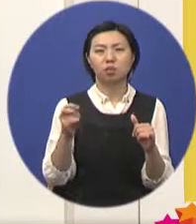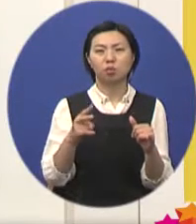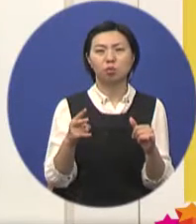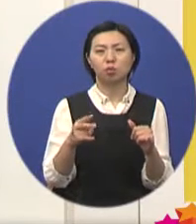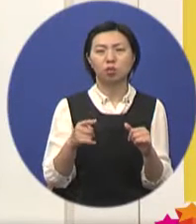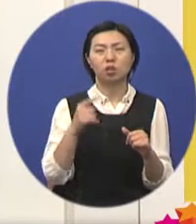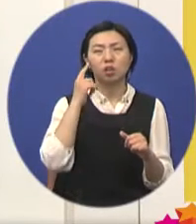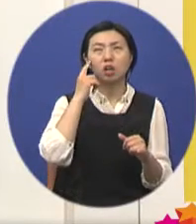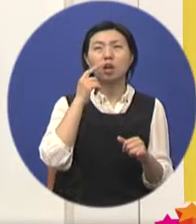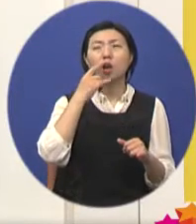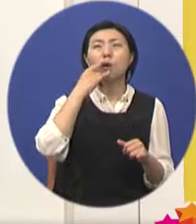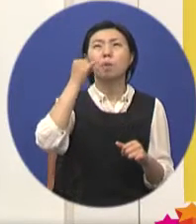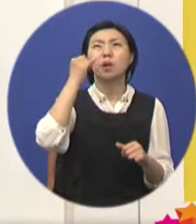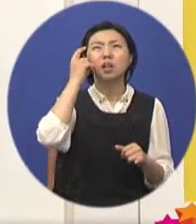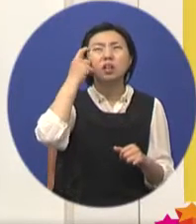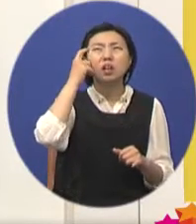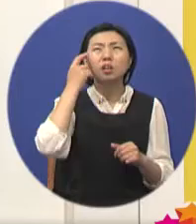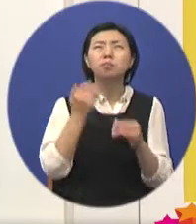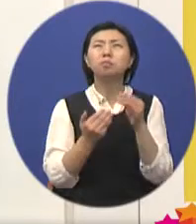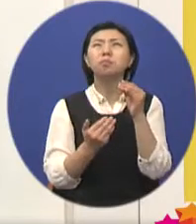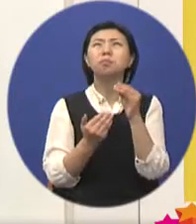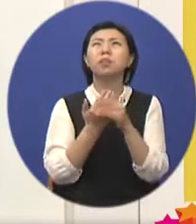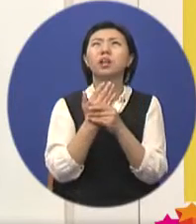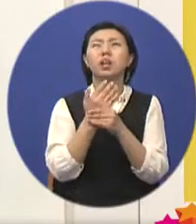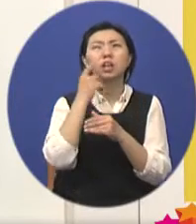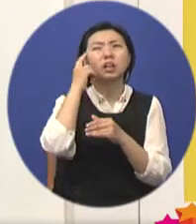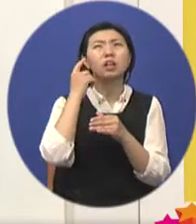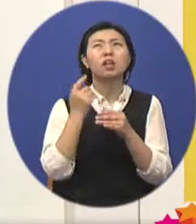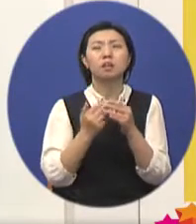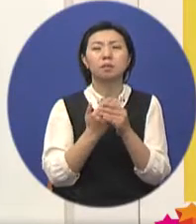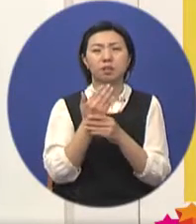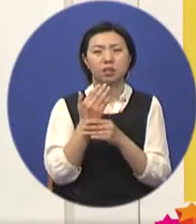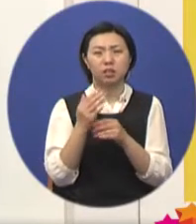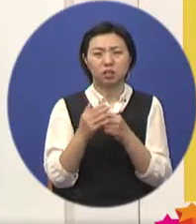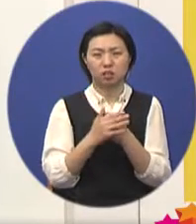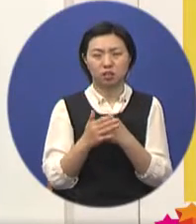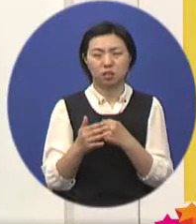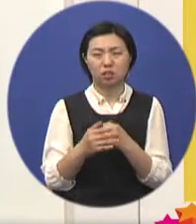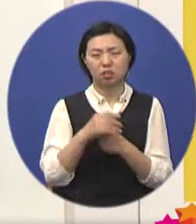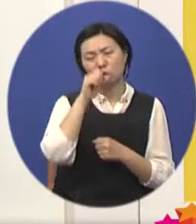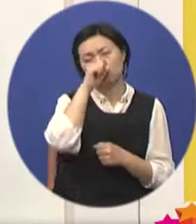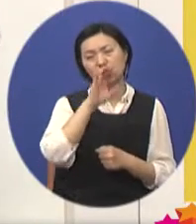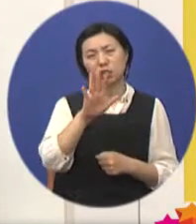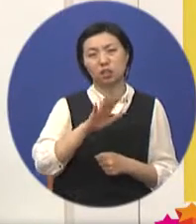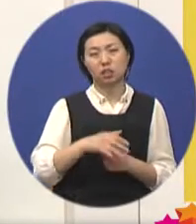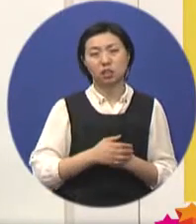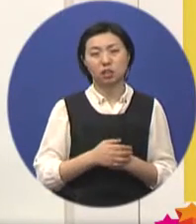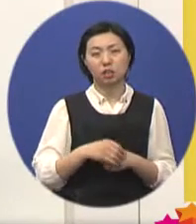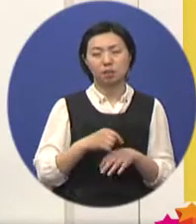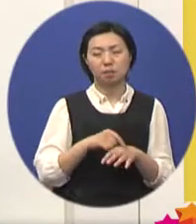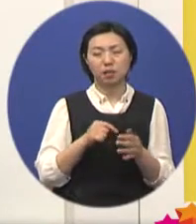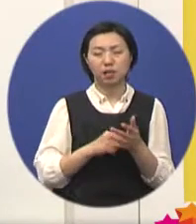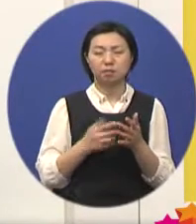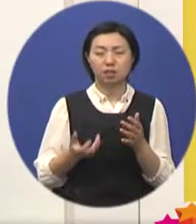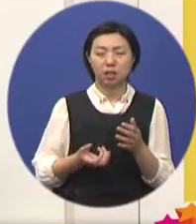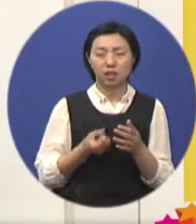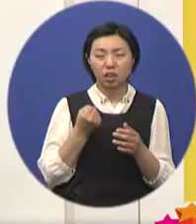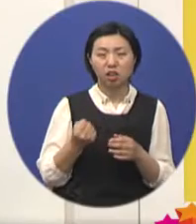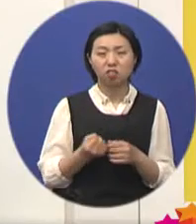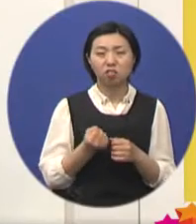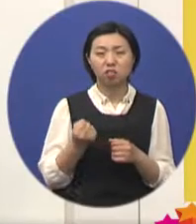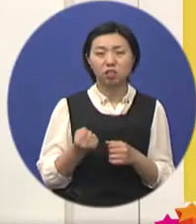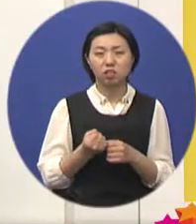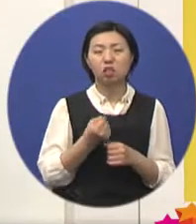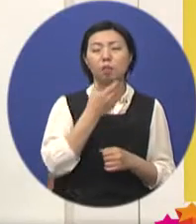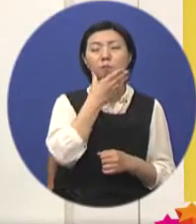몹시 났어요. 네. 그 병인 것 같아요, 그게. 네. 그게 좋지 그런 않더라고요. 마음을, 그런 마음을 가지고 계신다는 거는